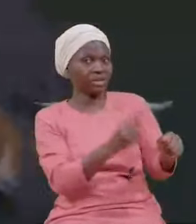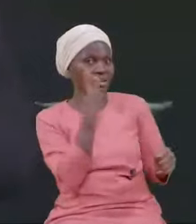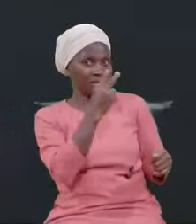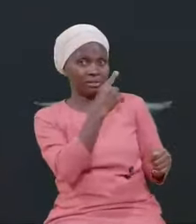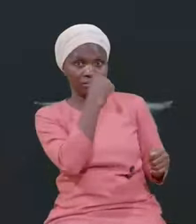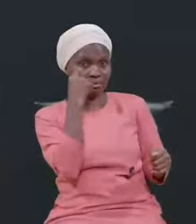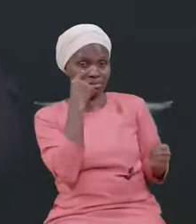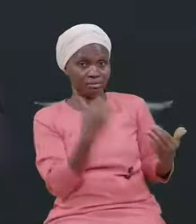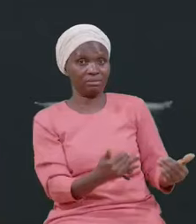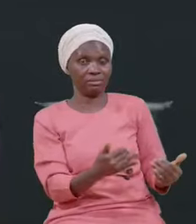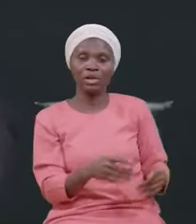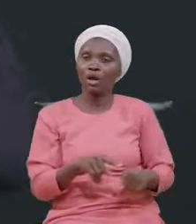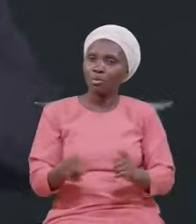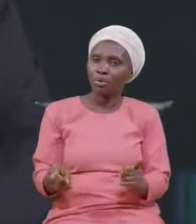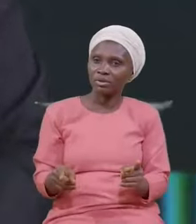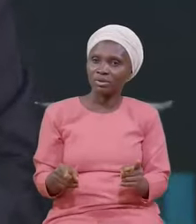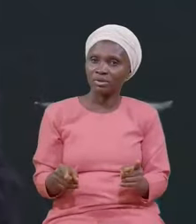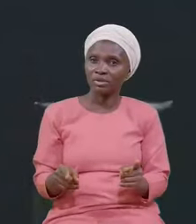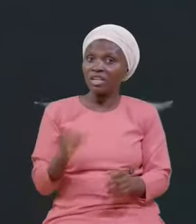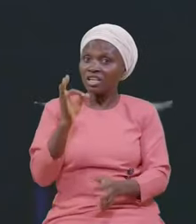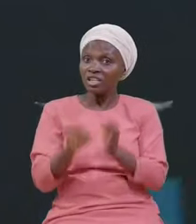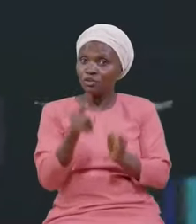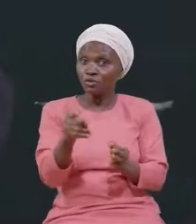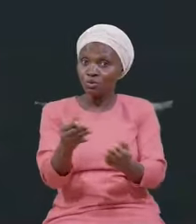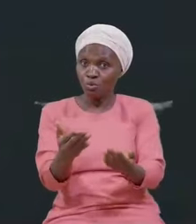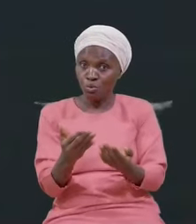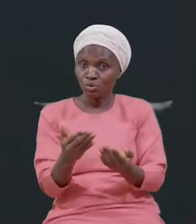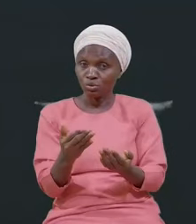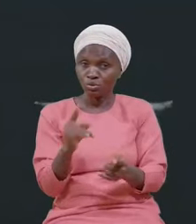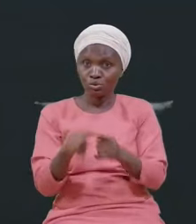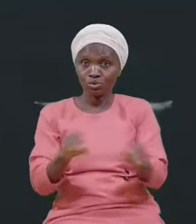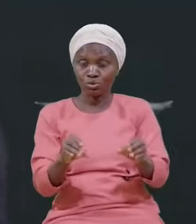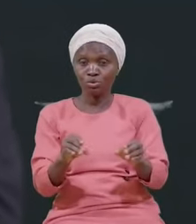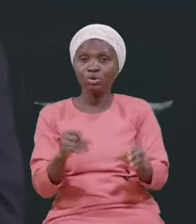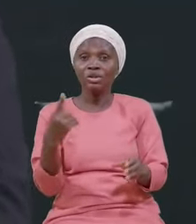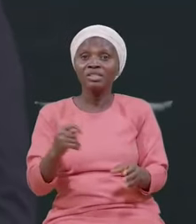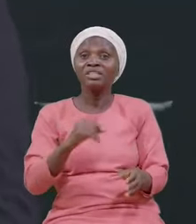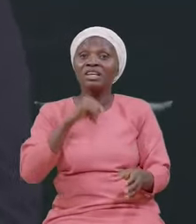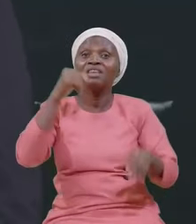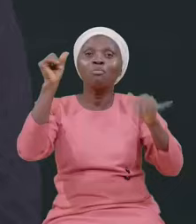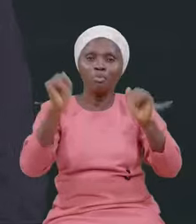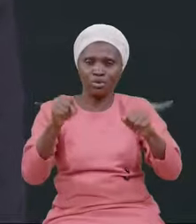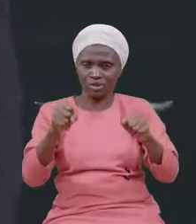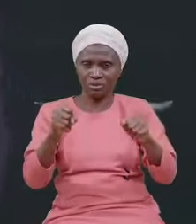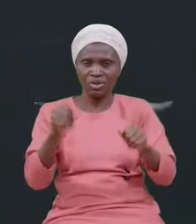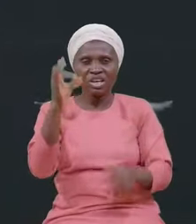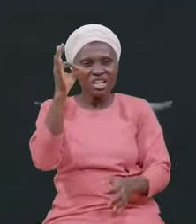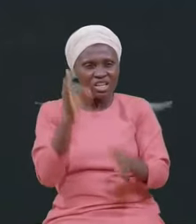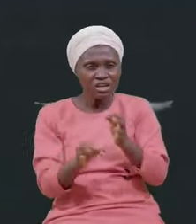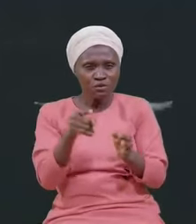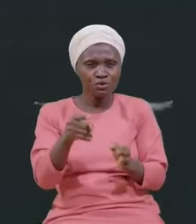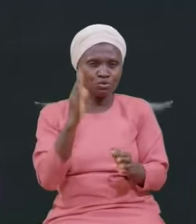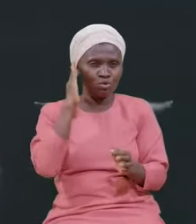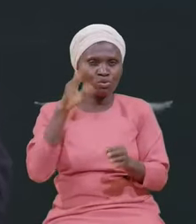si tu veux faire l'impossible, et que tu vas faire, si tu veux accomplir